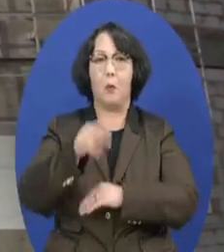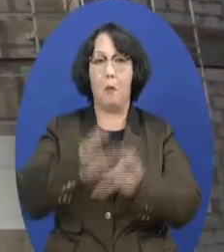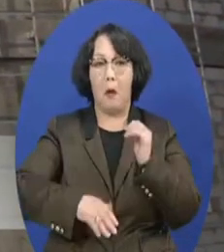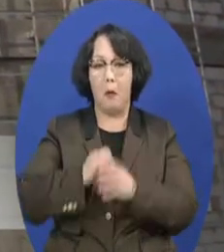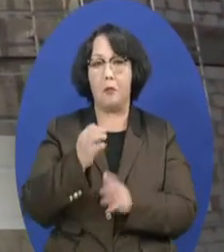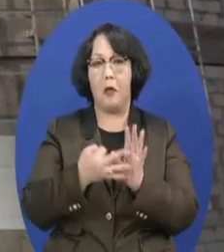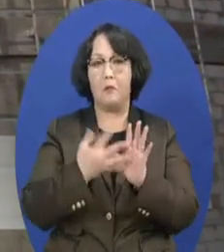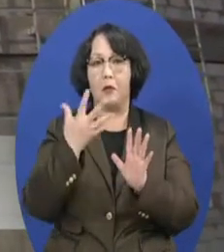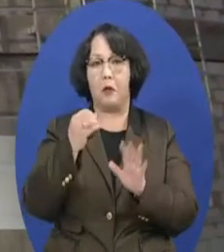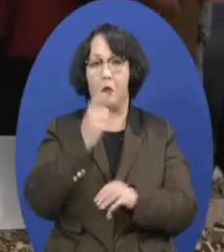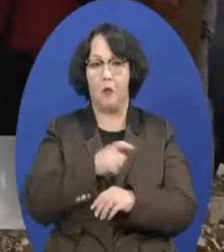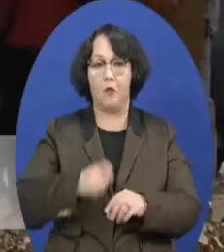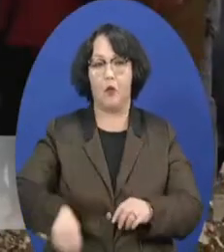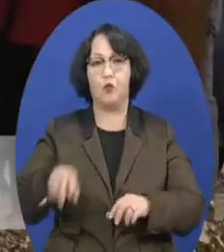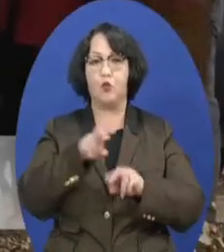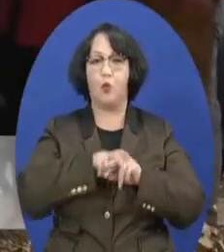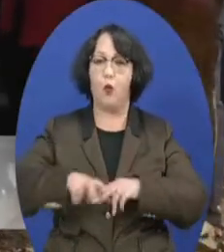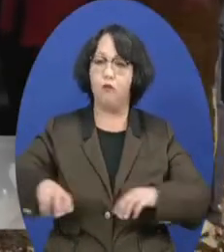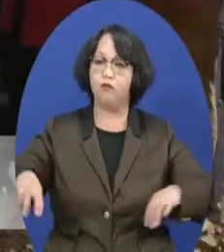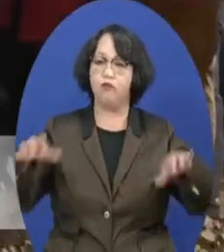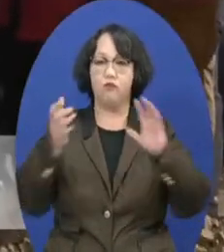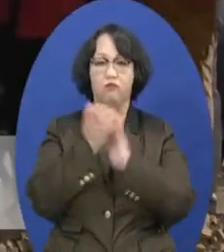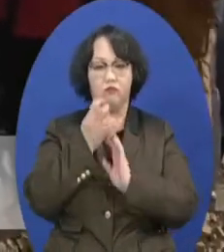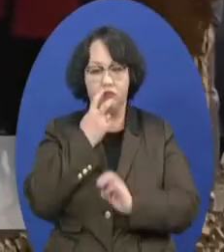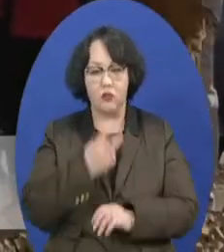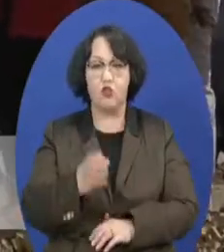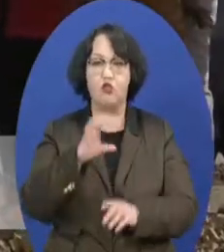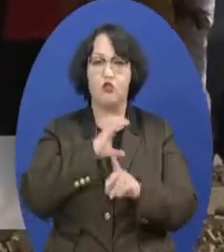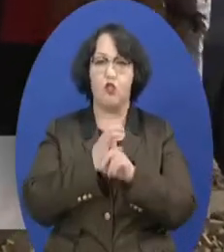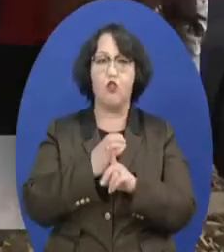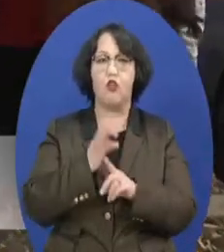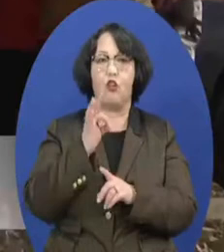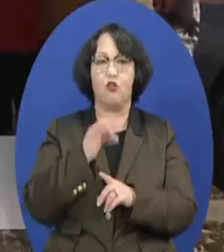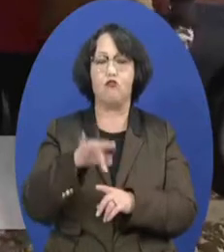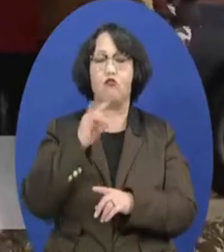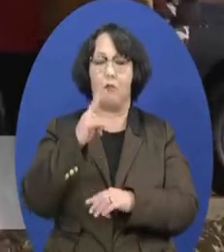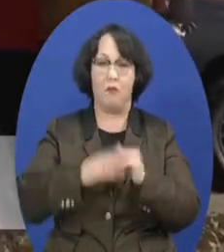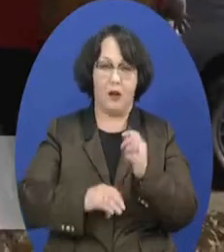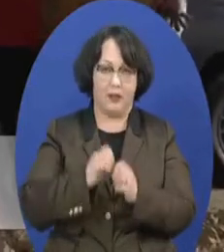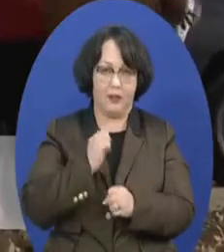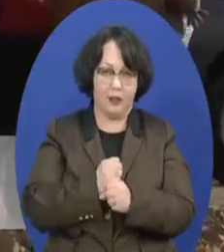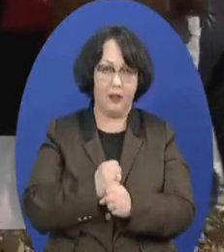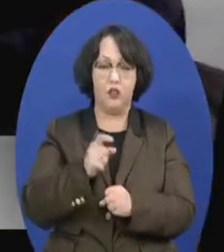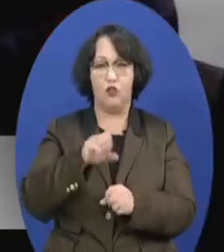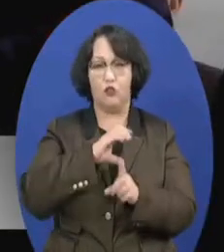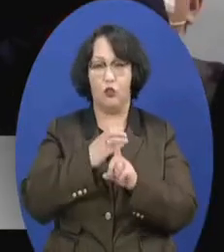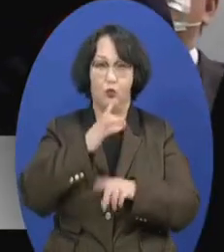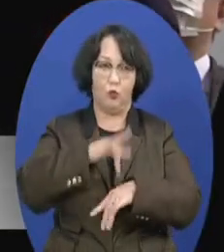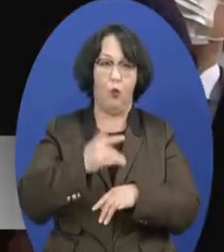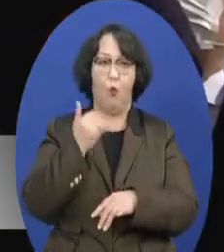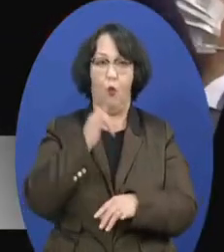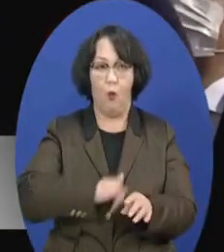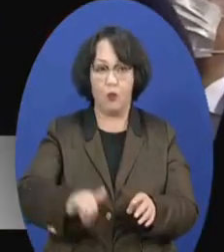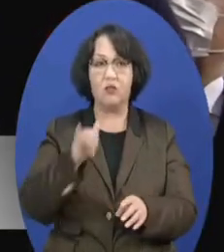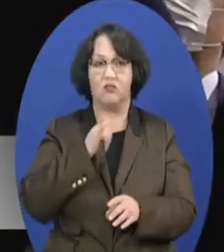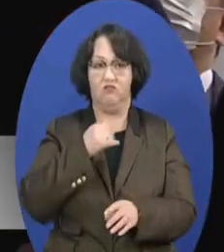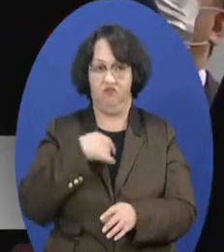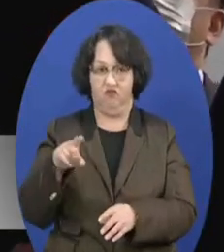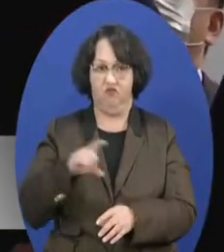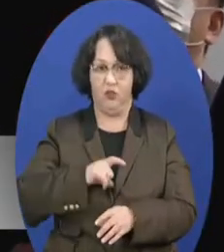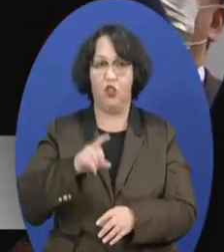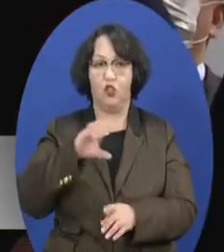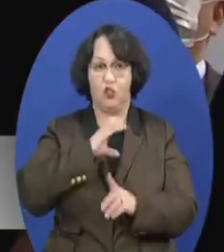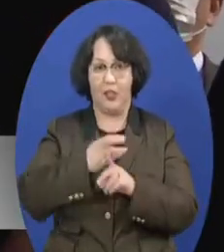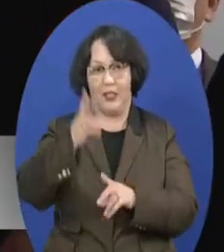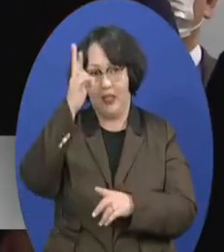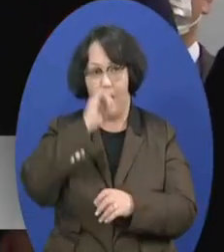байгаа 850 үнийн судалтай соёлын орчны барилгын ажилд ерхээ сай танилцлаа. Төсвийн хөрөнгө оруулалтаар ондонжин баригдаж байгаа соёлын төвийг улсын статустай болгож соёлын